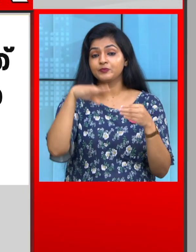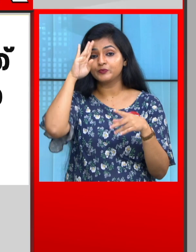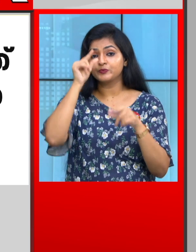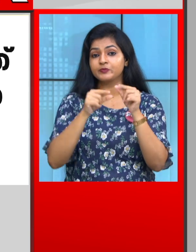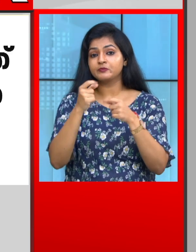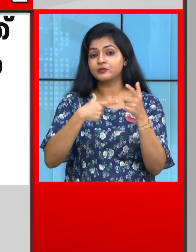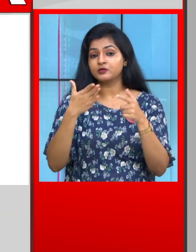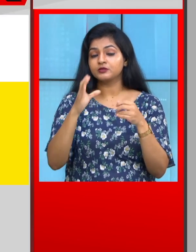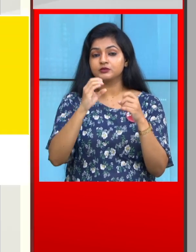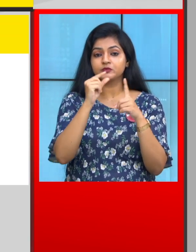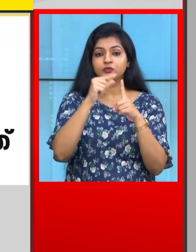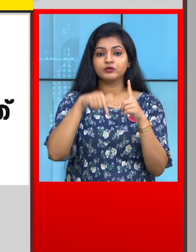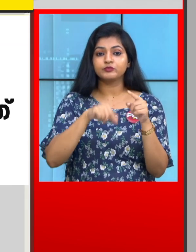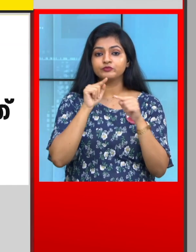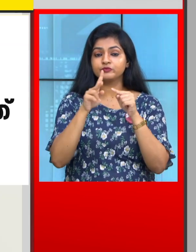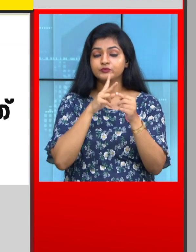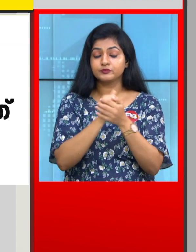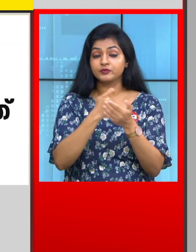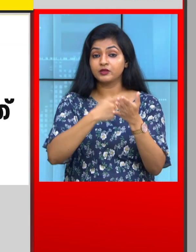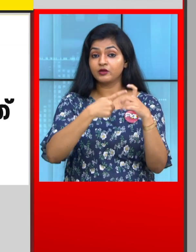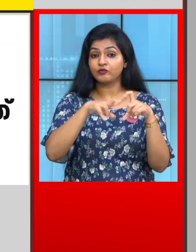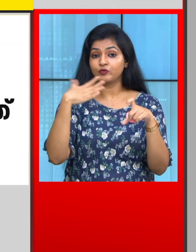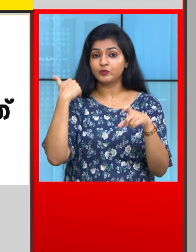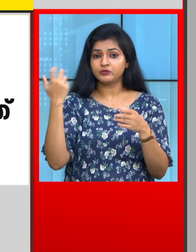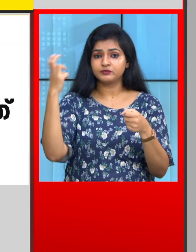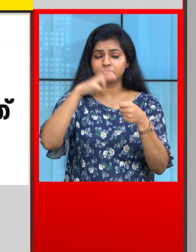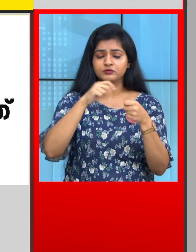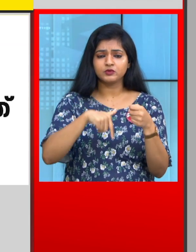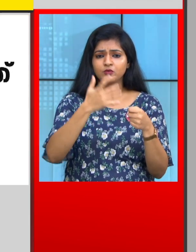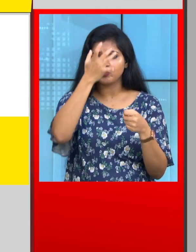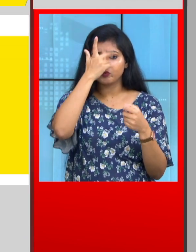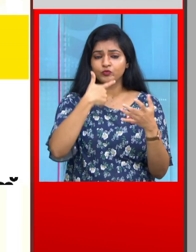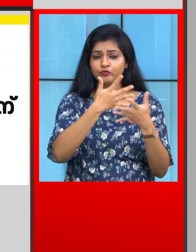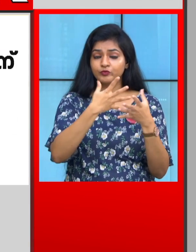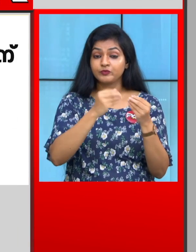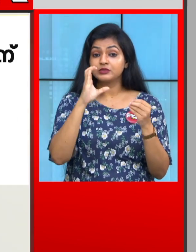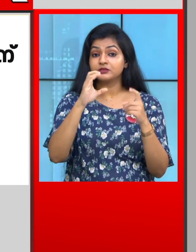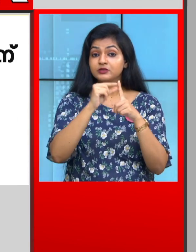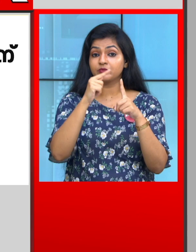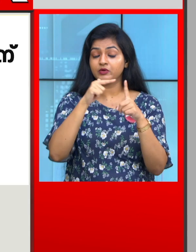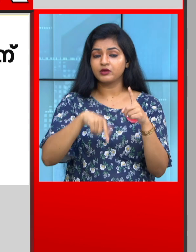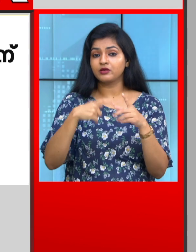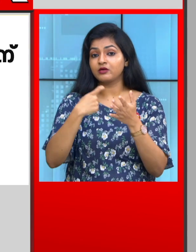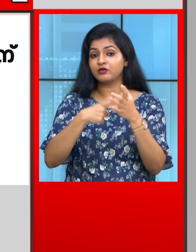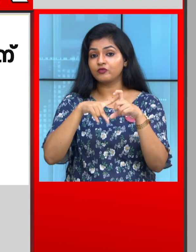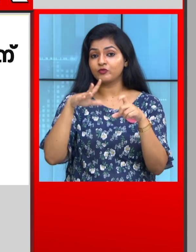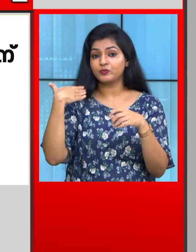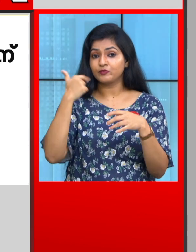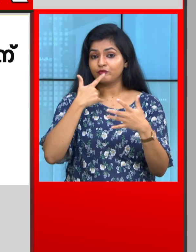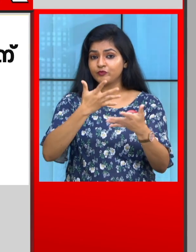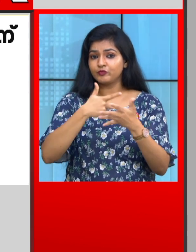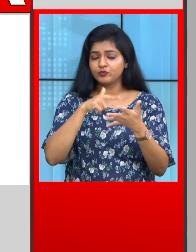CPI ആരോപിക്കുന്നത്. അതിൽ റവന്യൂ മന്ത്രി കൃത്യമായിട്ട് ഇടപെടുകയും CPI ഈ വിഷയം മന്ത്രിയുടെ ശ്രദ്ധയിൽപ്പെടുത്തുകയും ചെയ്തതുകൊണ്ടാണ് അന്ന് അത് വലിയ